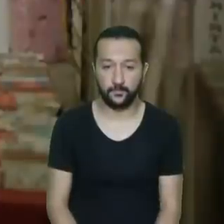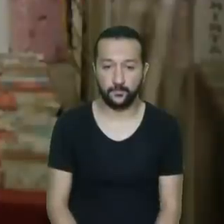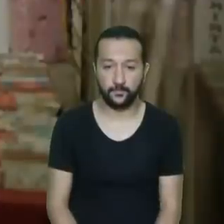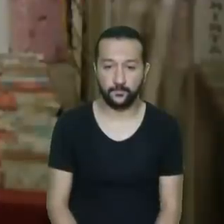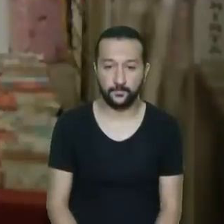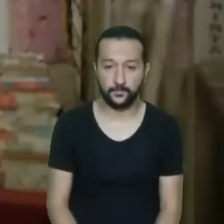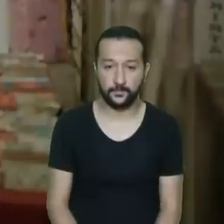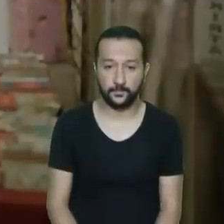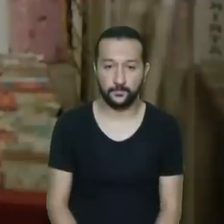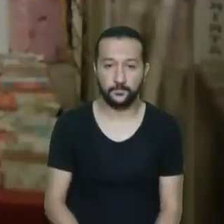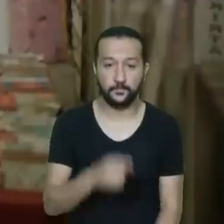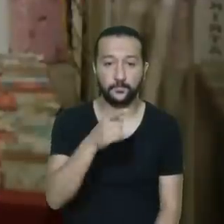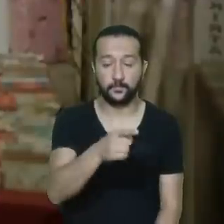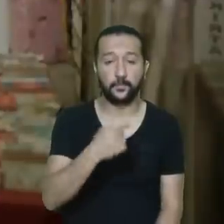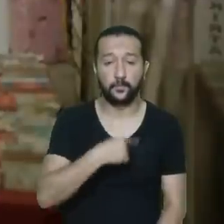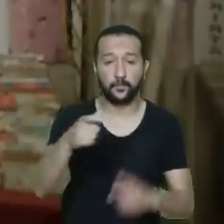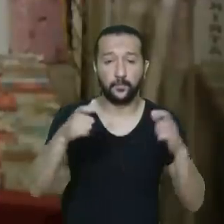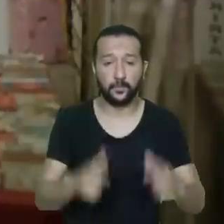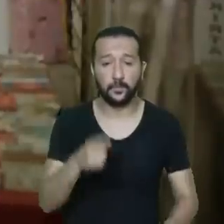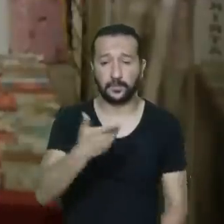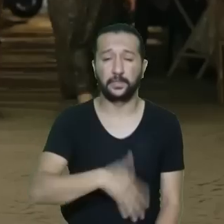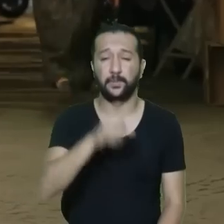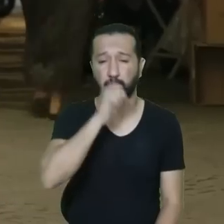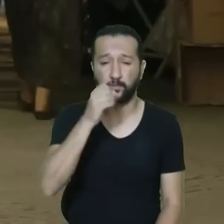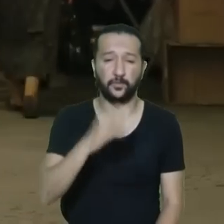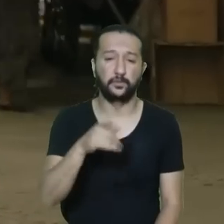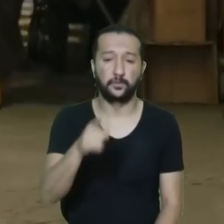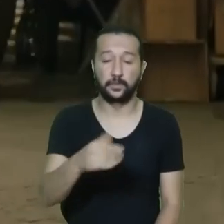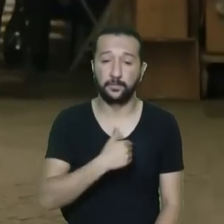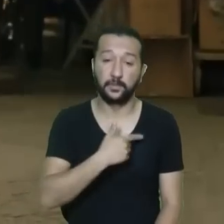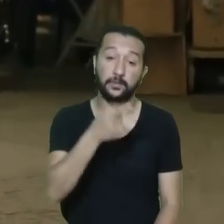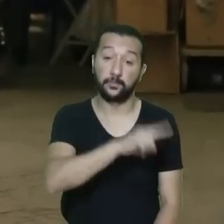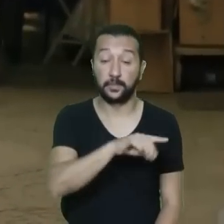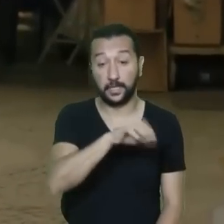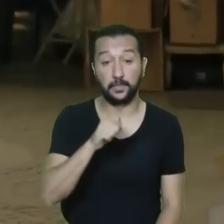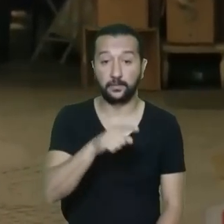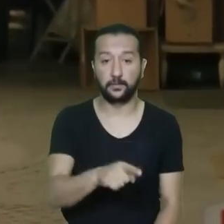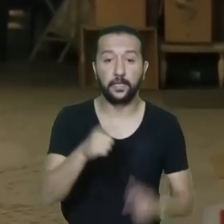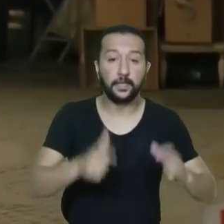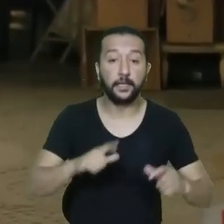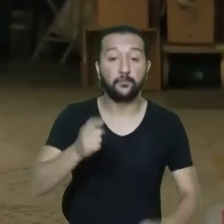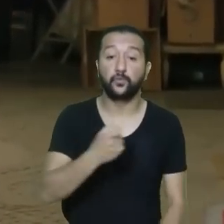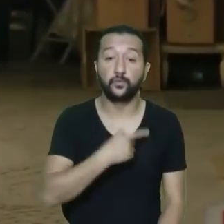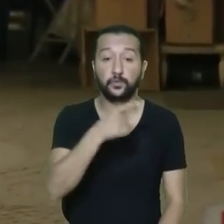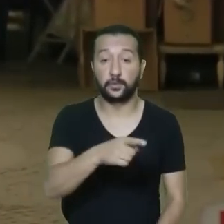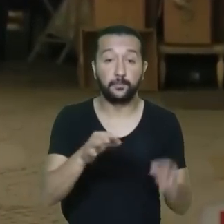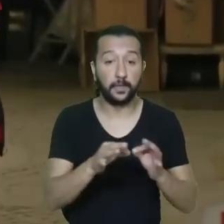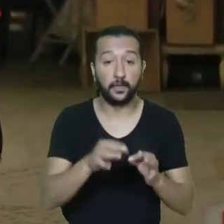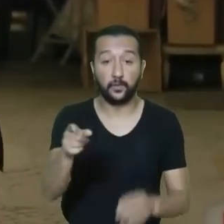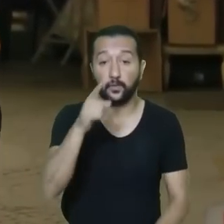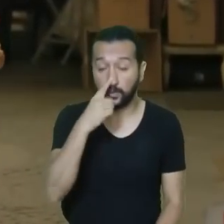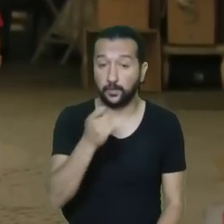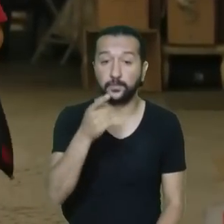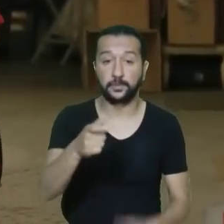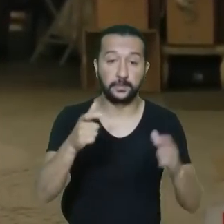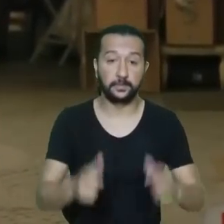upuzun, katlı kesim saçları, Sibel, başında kasketi var. Elinden tutarak çarşı içinden bana geçiyor. Nereden bulacağız burada Berliner Muzo'yu,